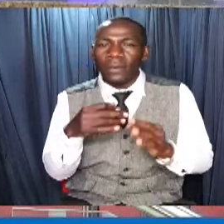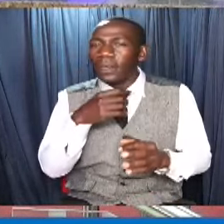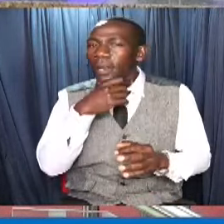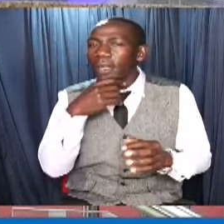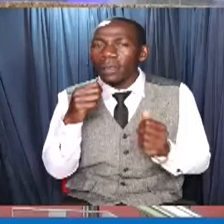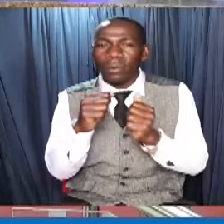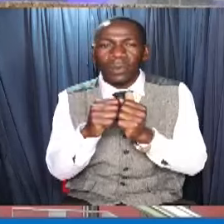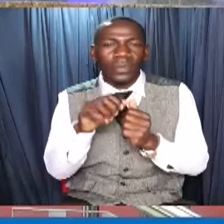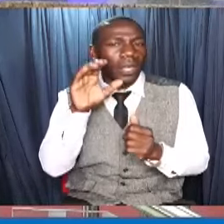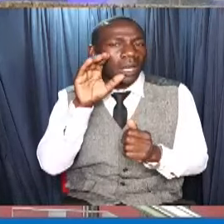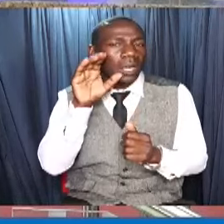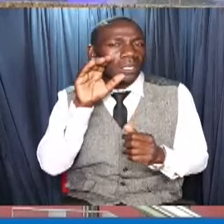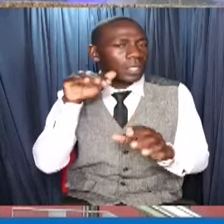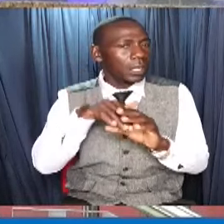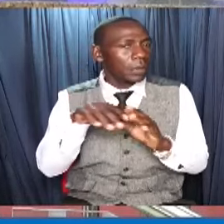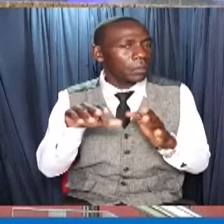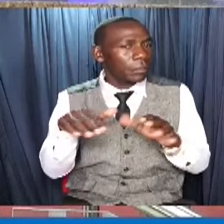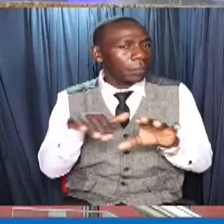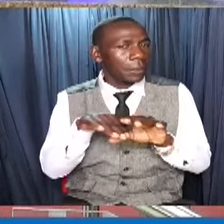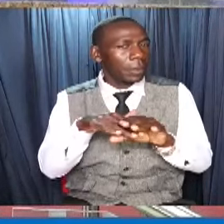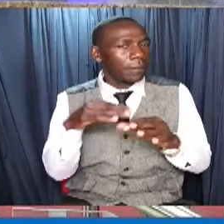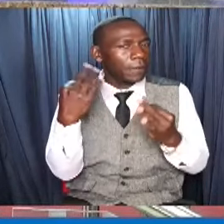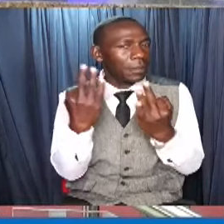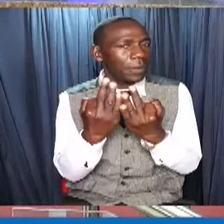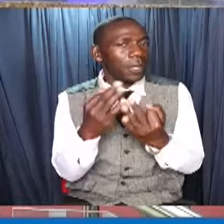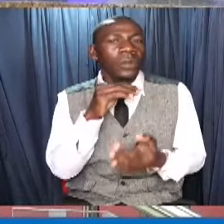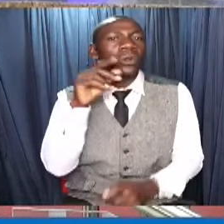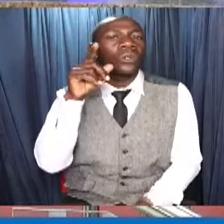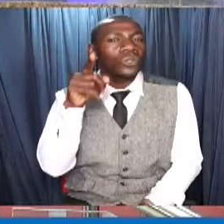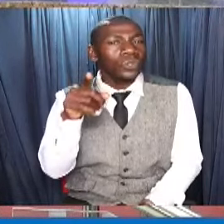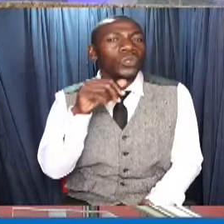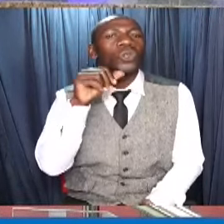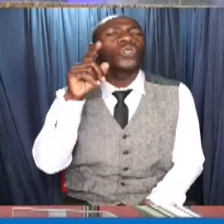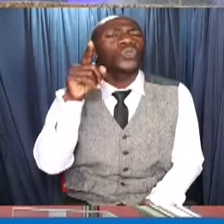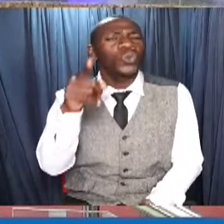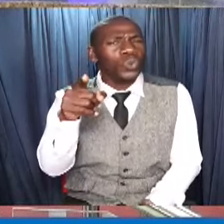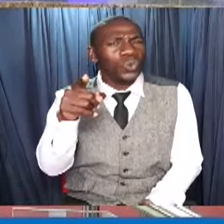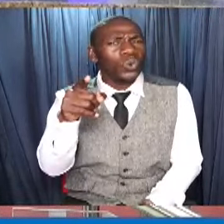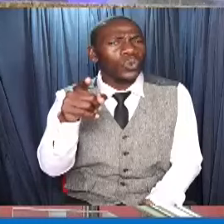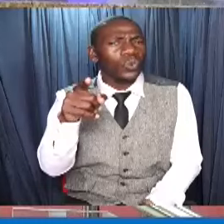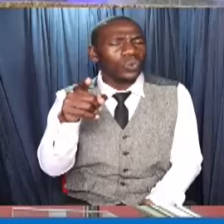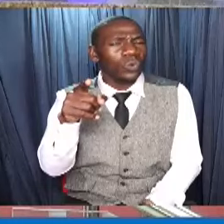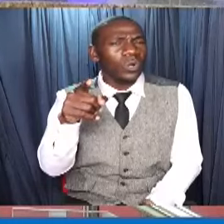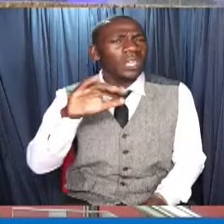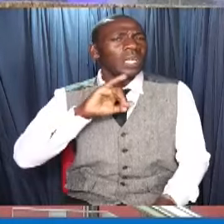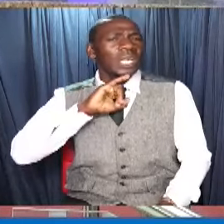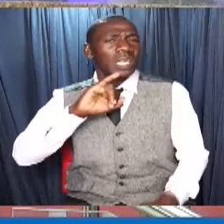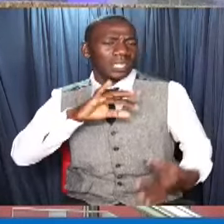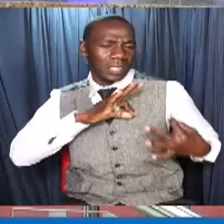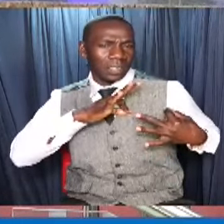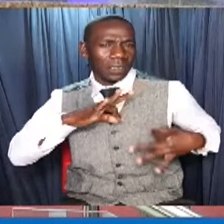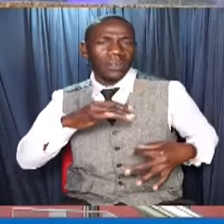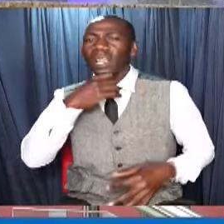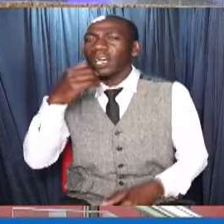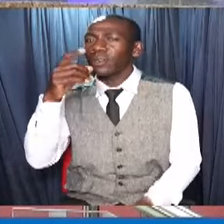na mtu wa familia or you are deceived with a family member ni si wewe si wewe si wewe it's not truly you ni moyo ulikudanganya